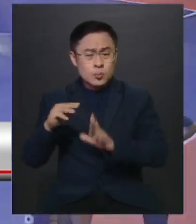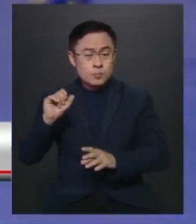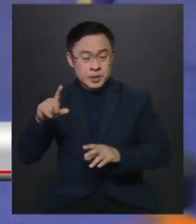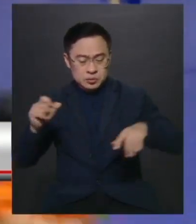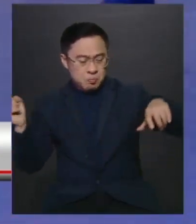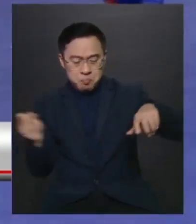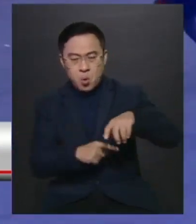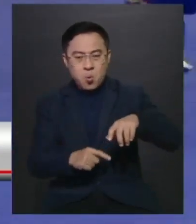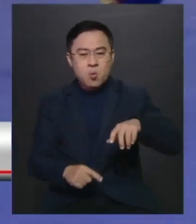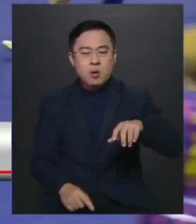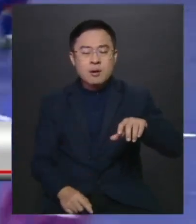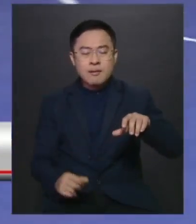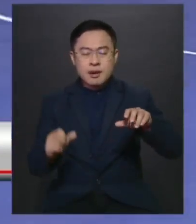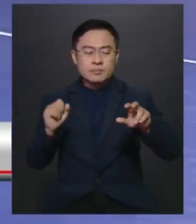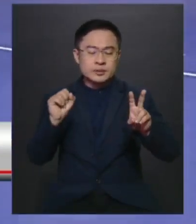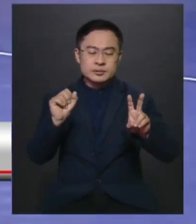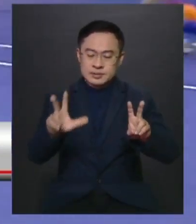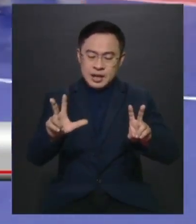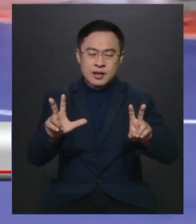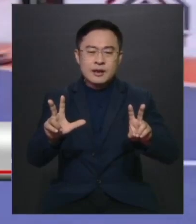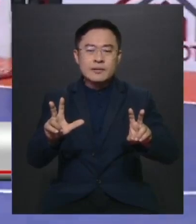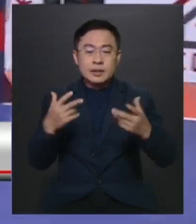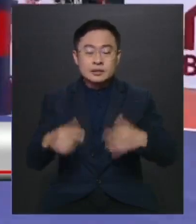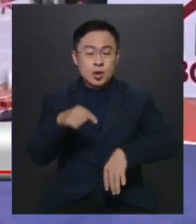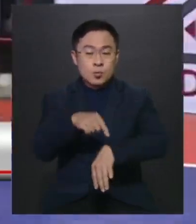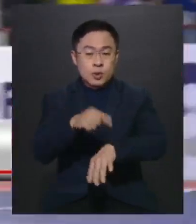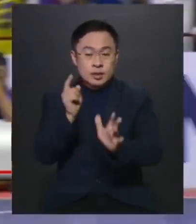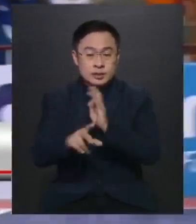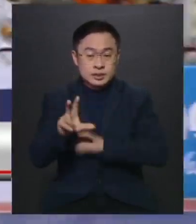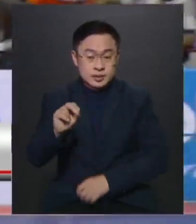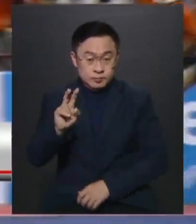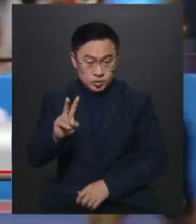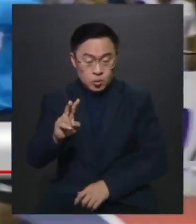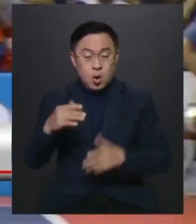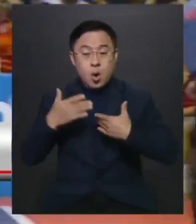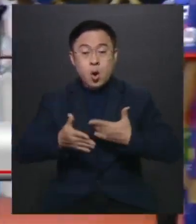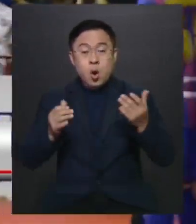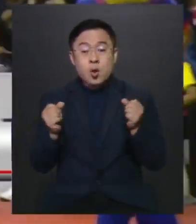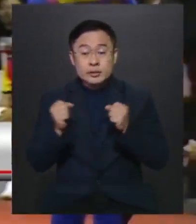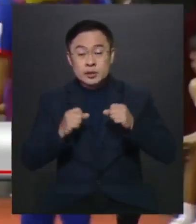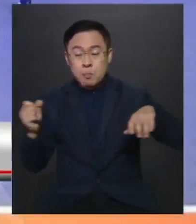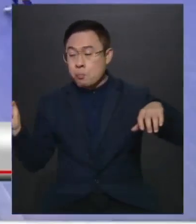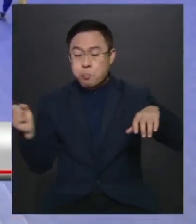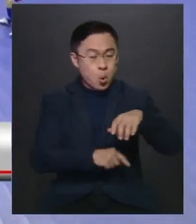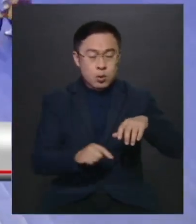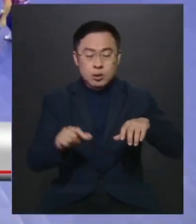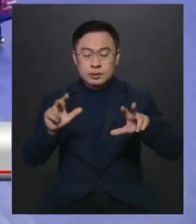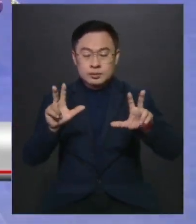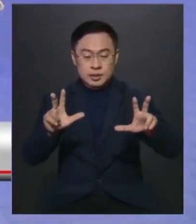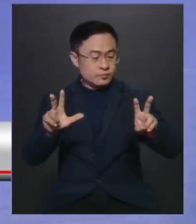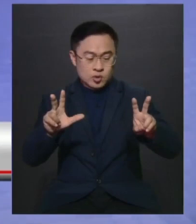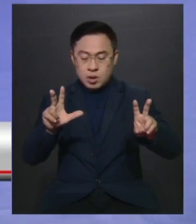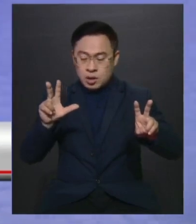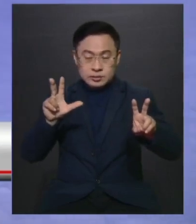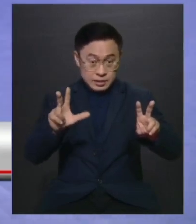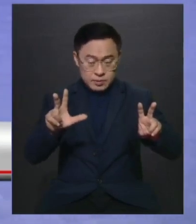ยิงประตูเข้าไปค่ะจากนั้นนาที 32นะคะห้องเย็นท่าข้ามทิ้งห่างเป็น 4ประตูต่อ 2จาก Ryan